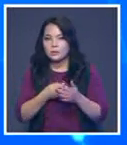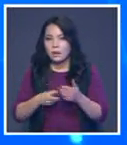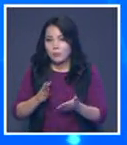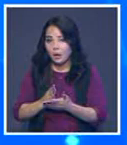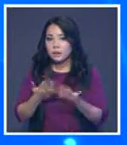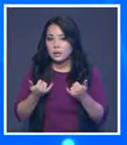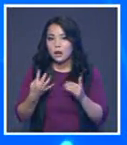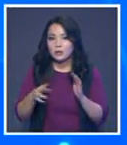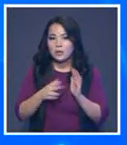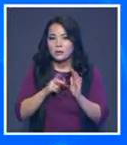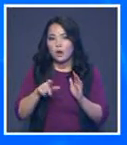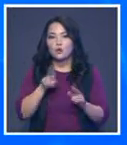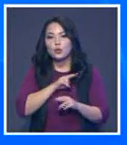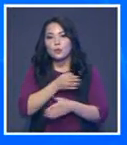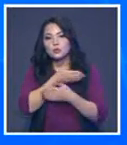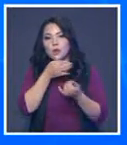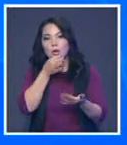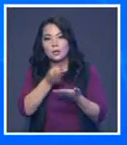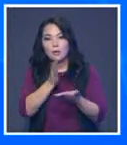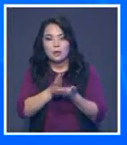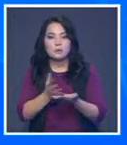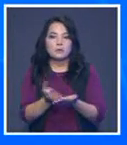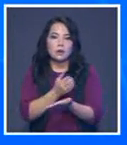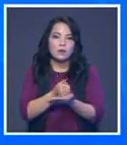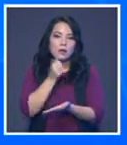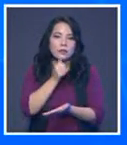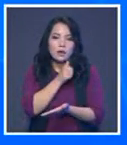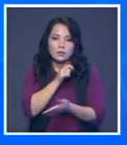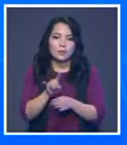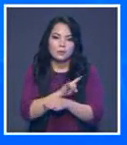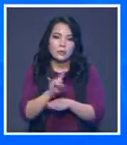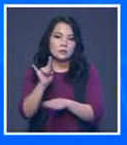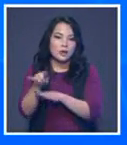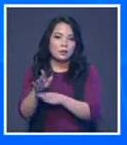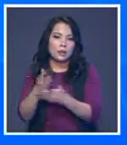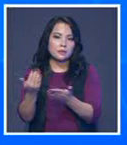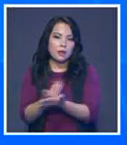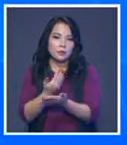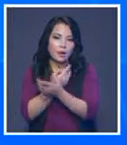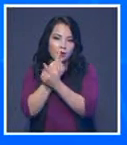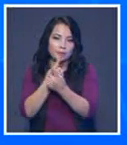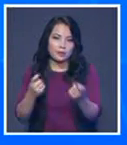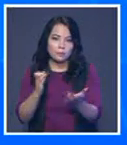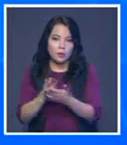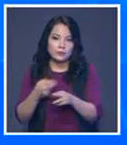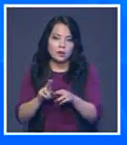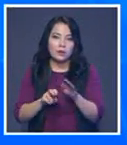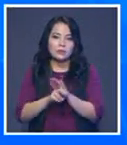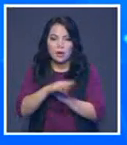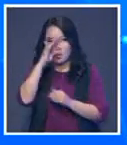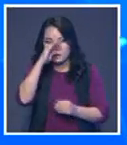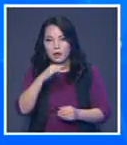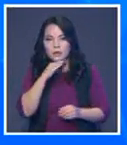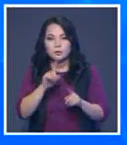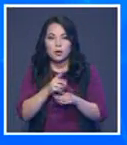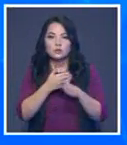Борышкерлердің кейбірі жұмыс жоқ деп ақталады. Басқалары табысын жасырып, жалған ақпарат береді. Енді құзырлы орган қызметкерлері қашқын әкелерге жұмыс тауып